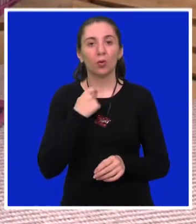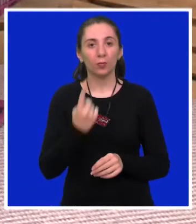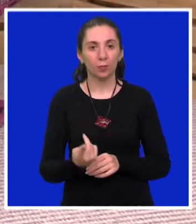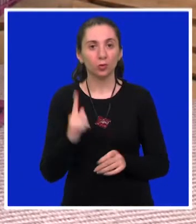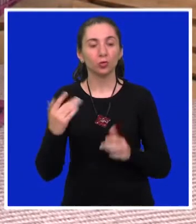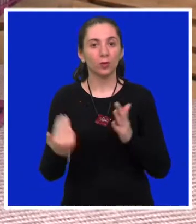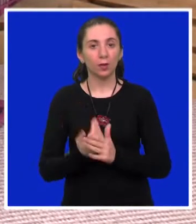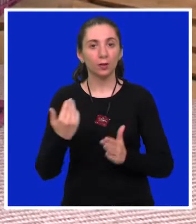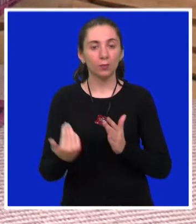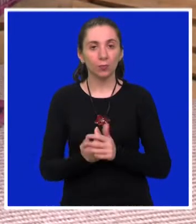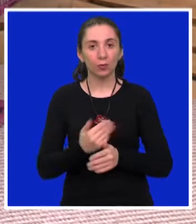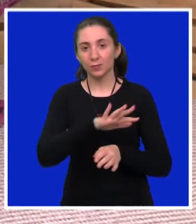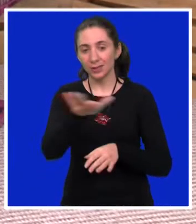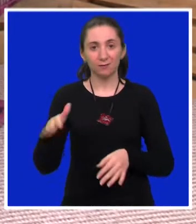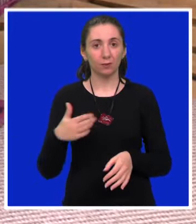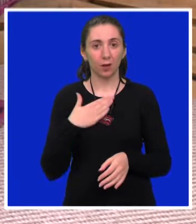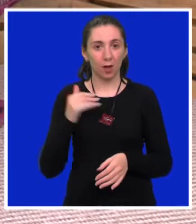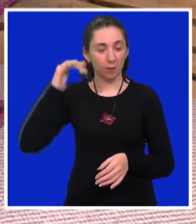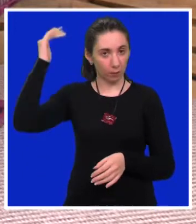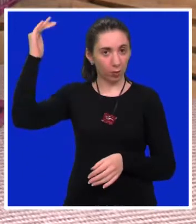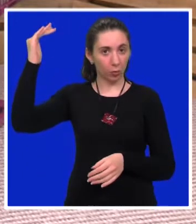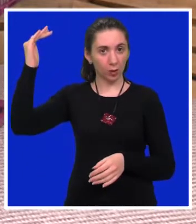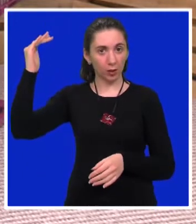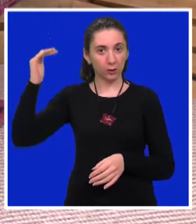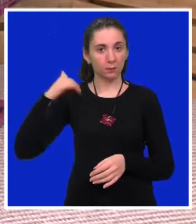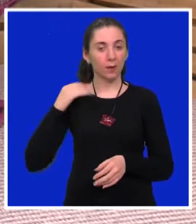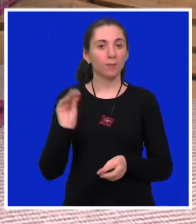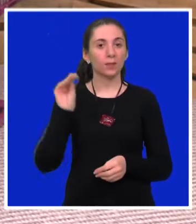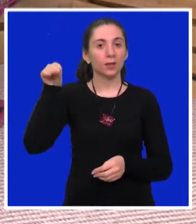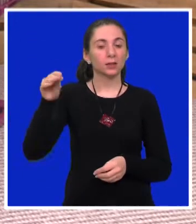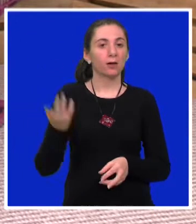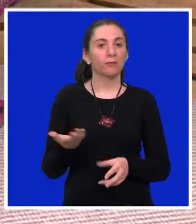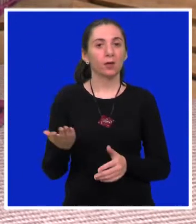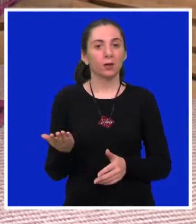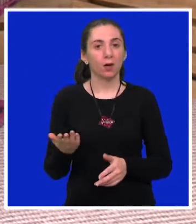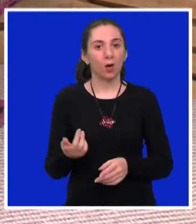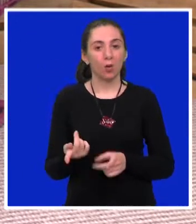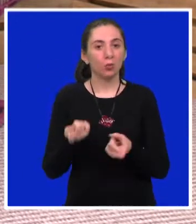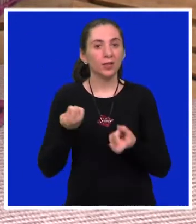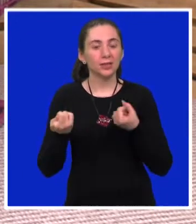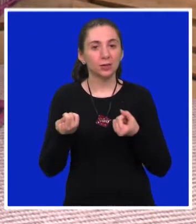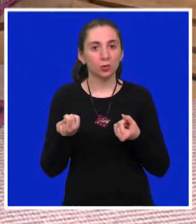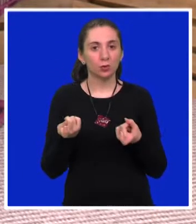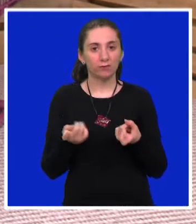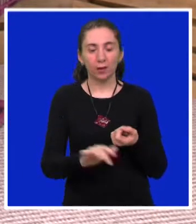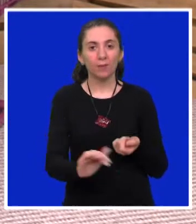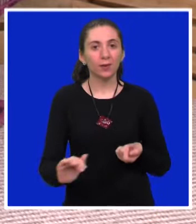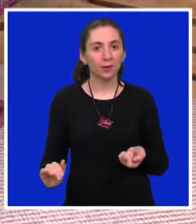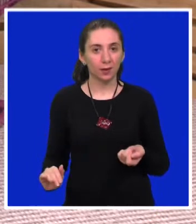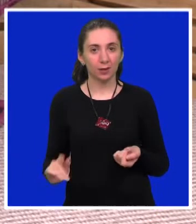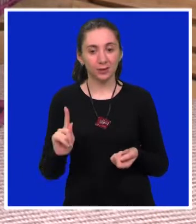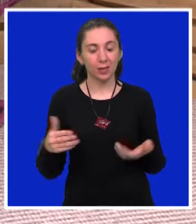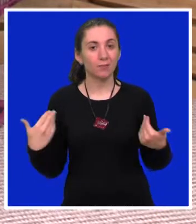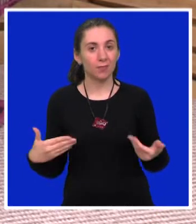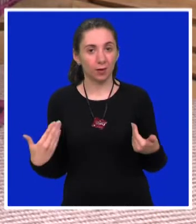i naglasiti, ponoviti na neki način svima nama odraslima, staviti kao izazov.